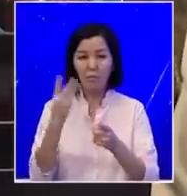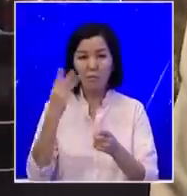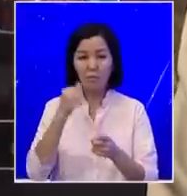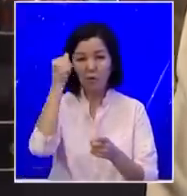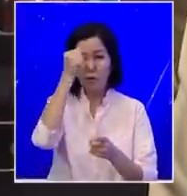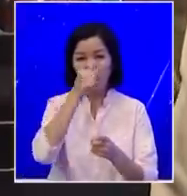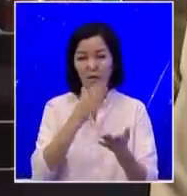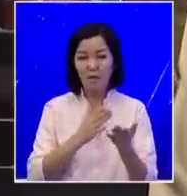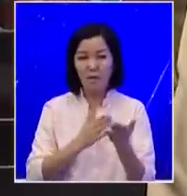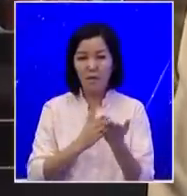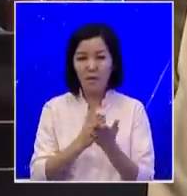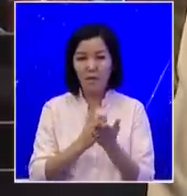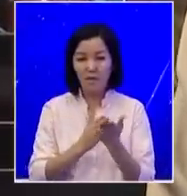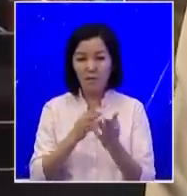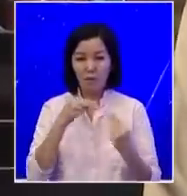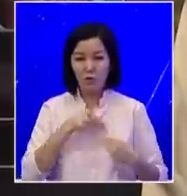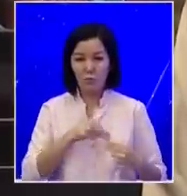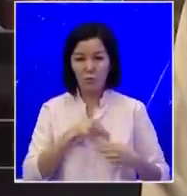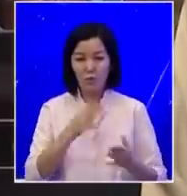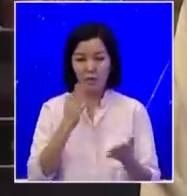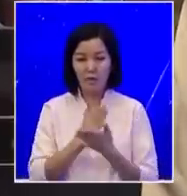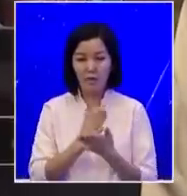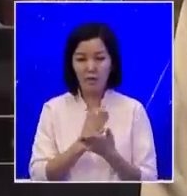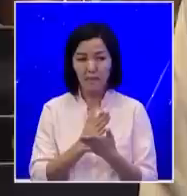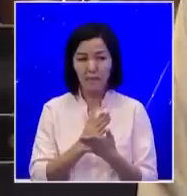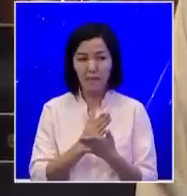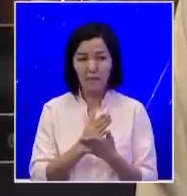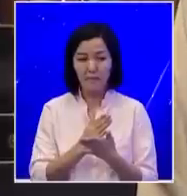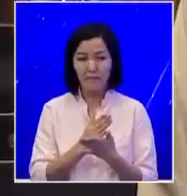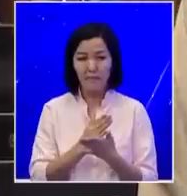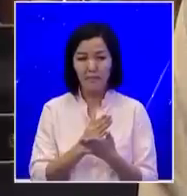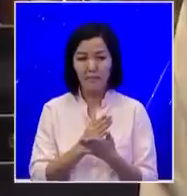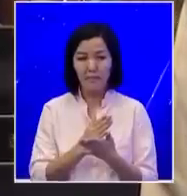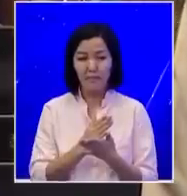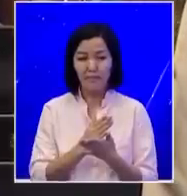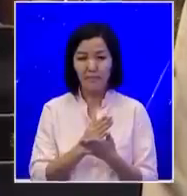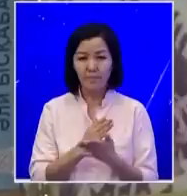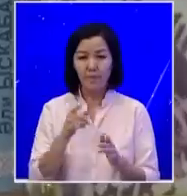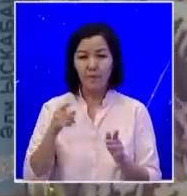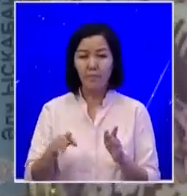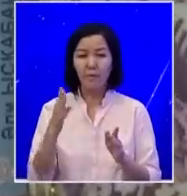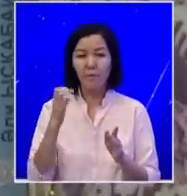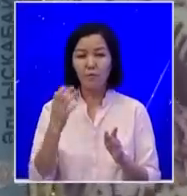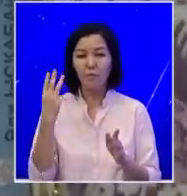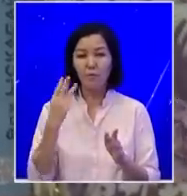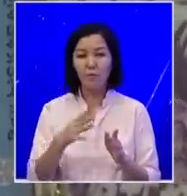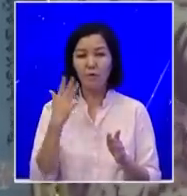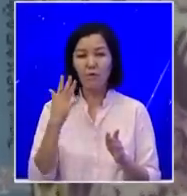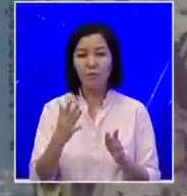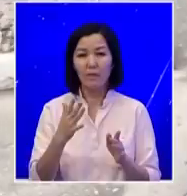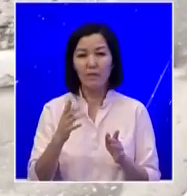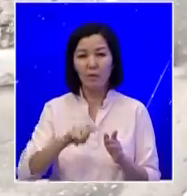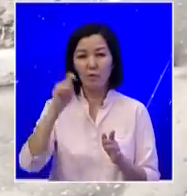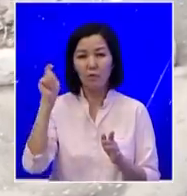жылдан астам уақыт бас осында еңбек. 1418 күн мен түн сұрапыл